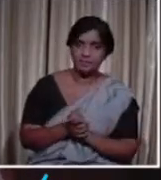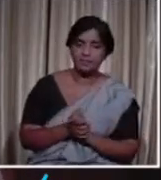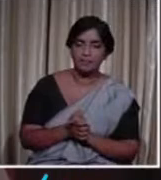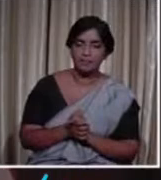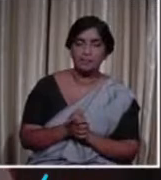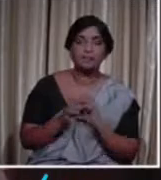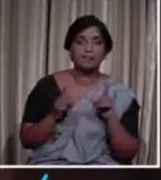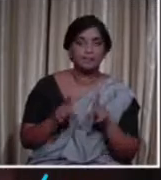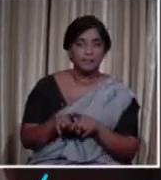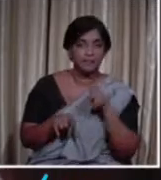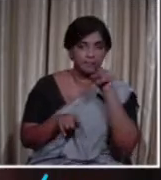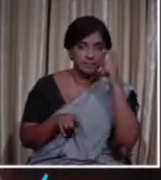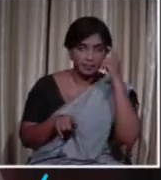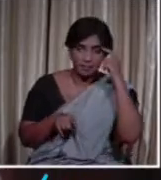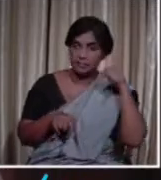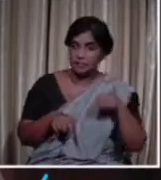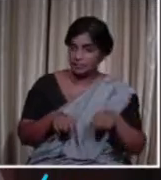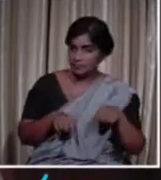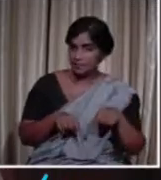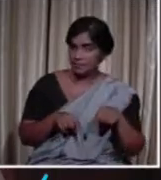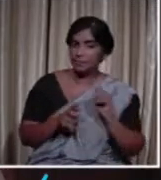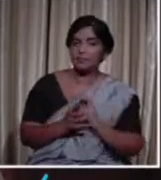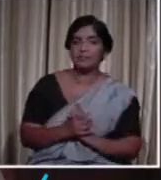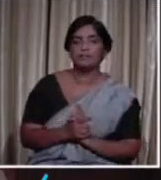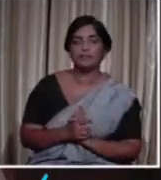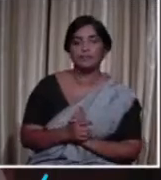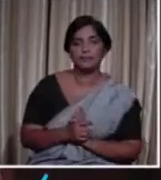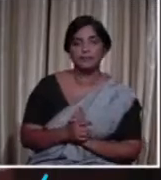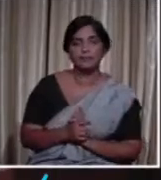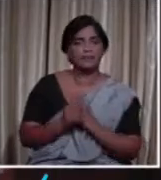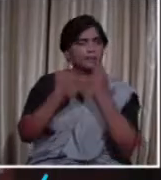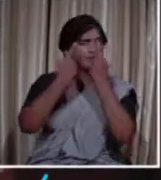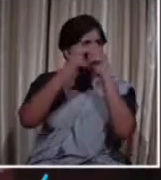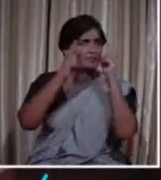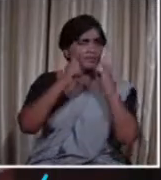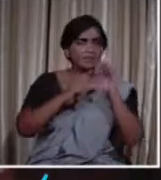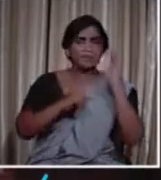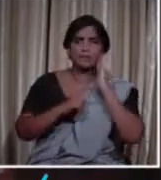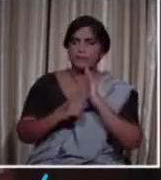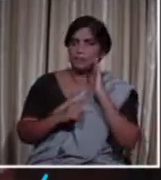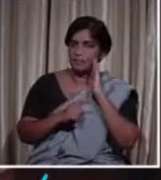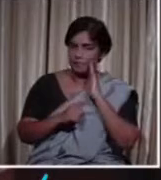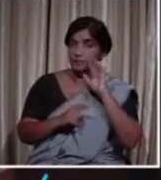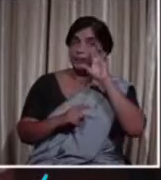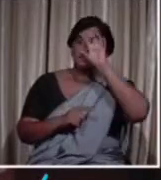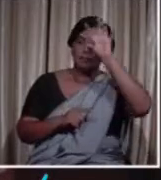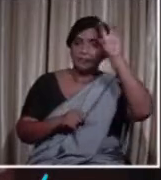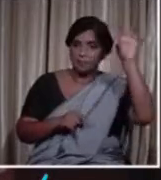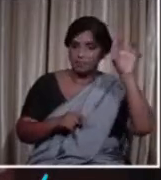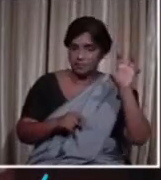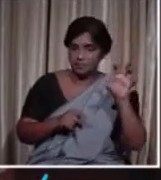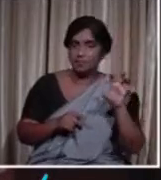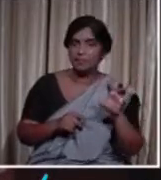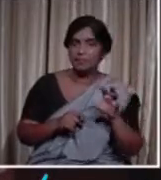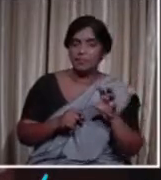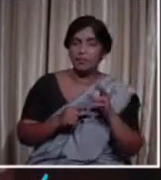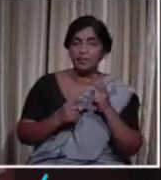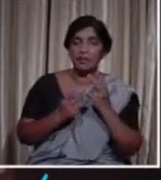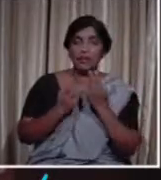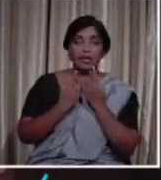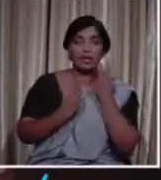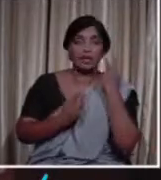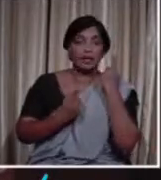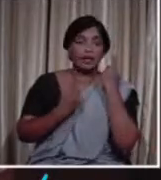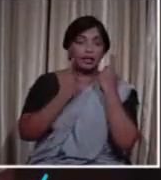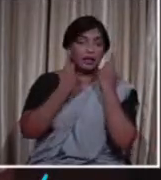ඒ වගේම ඔබතුමා දන්නවා මේ වෙන විට විවිධ විදේශීය රටවල් ට්‍රැවල් ඇඩ්වයිසරිස් දාලා